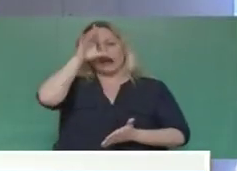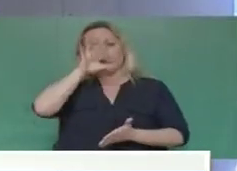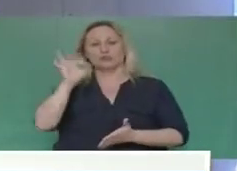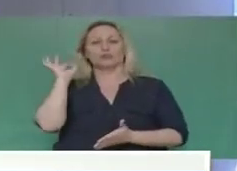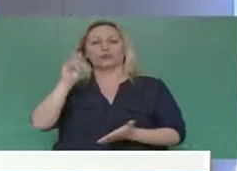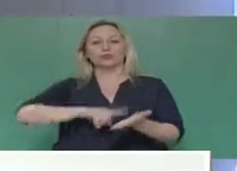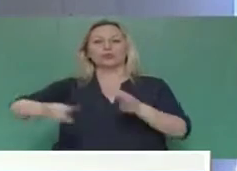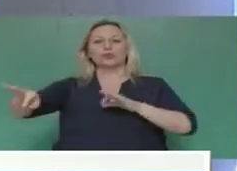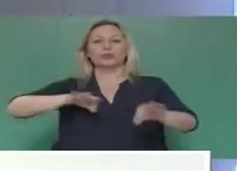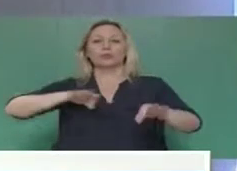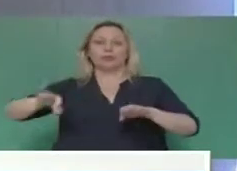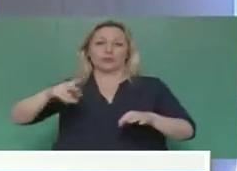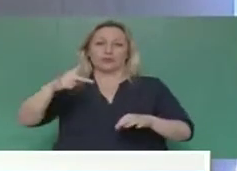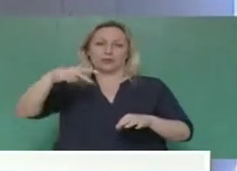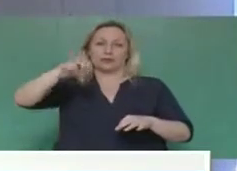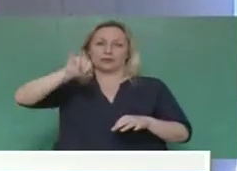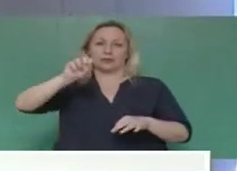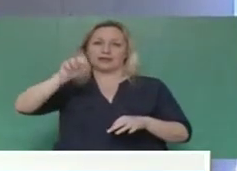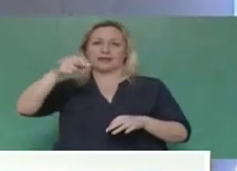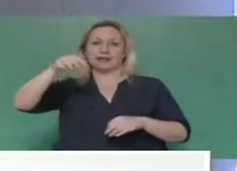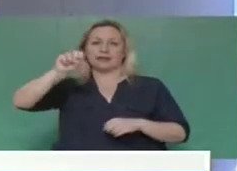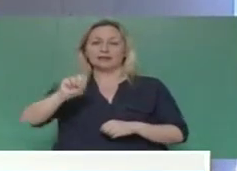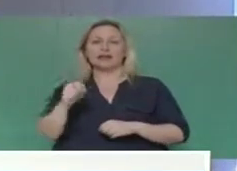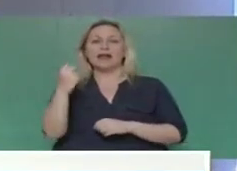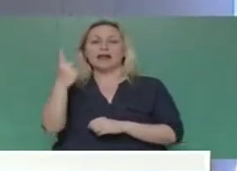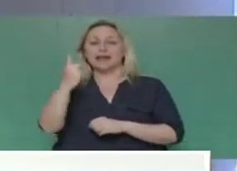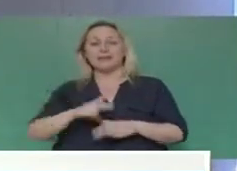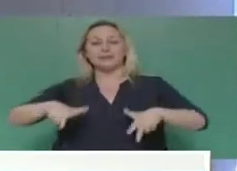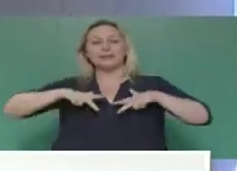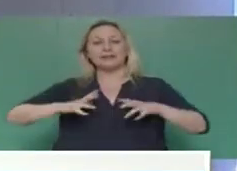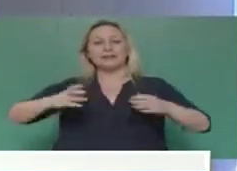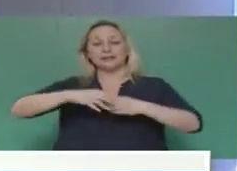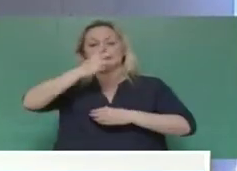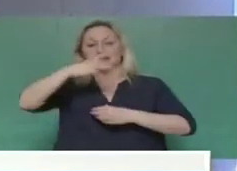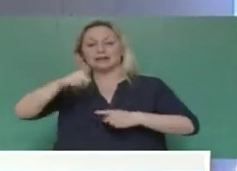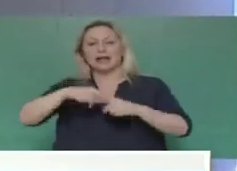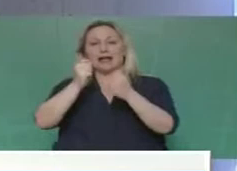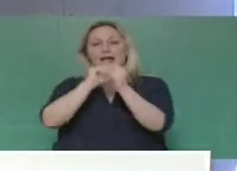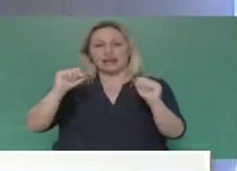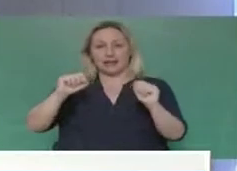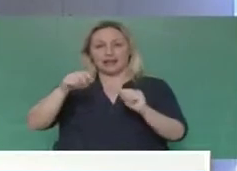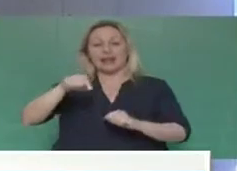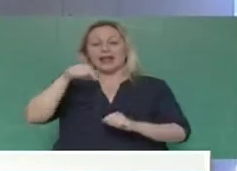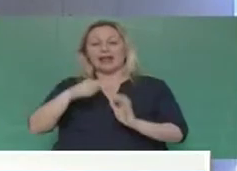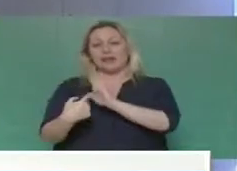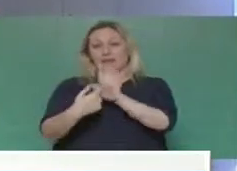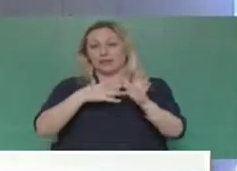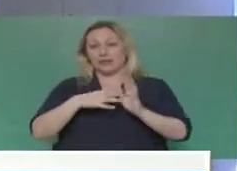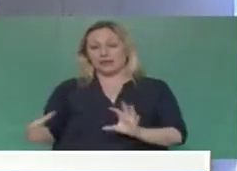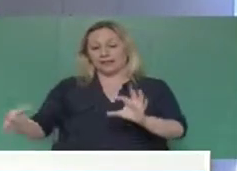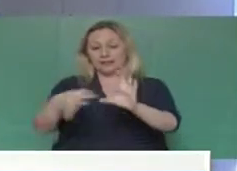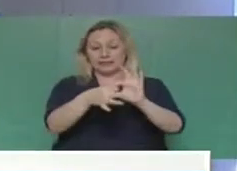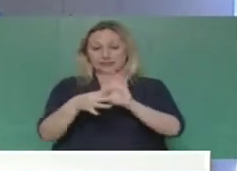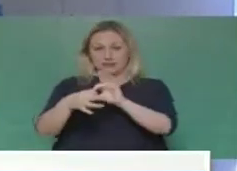1 που εισάγει η κυβέρνηση του ΣΥΡΙΖΑ ΑΝΕΛ. Στην αποσύνθεση και όχι στη σύνθεση όπως θέλει να το εμφανίσει. Μιλώντας για την απλή